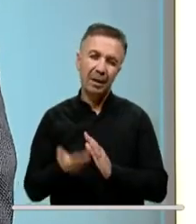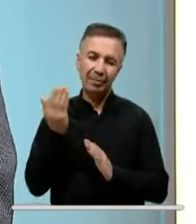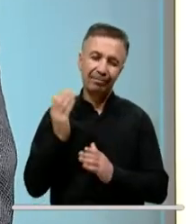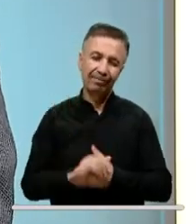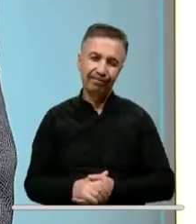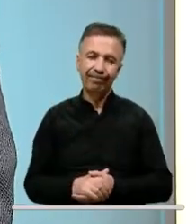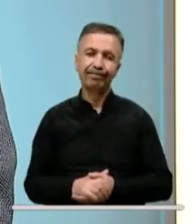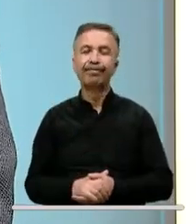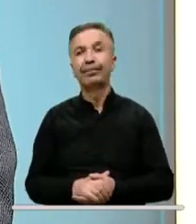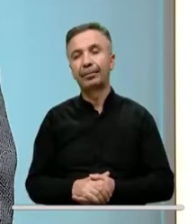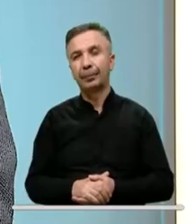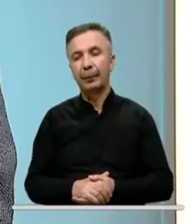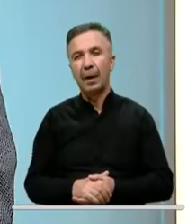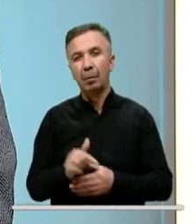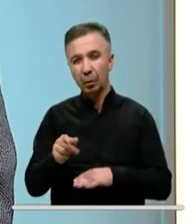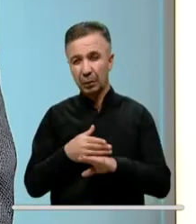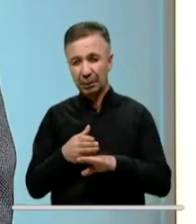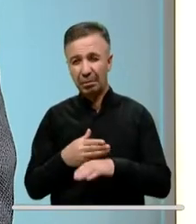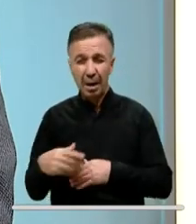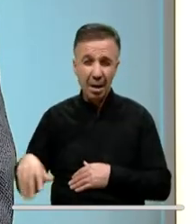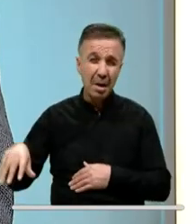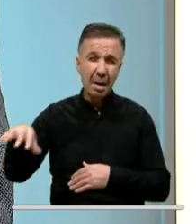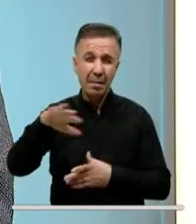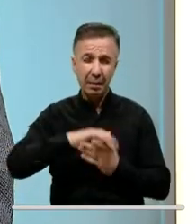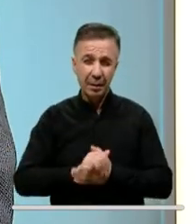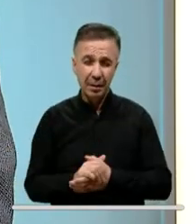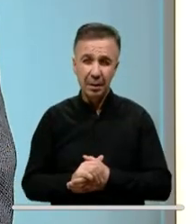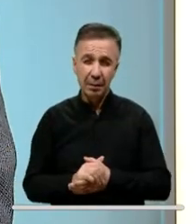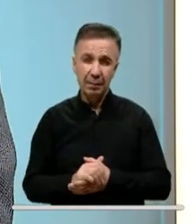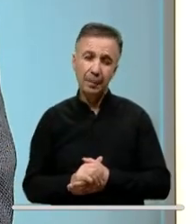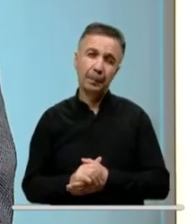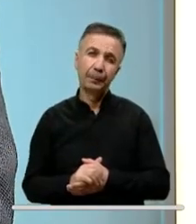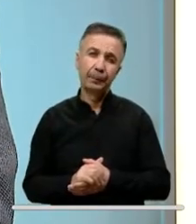büyüyor. Tabii. Ondan dolayı hepimiz Müslüman